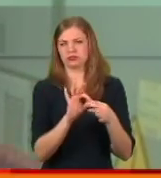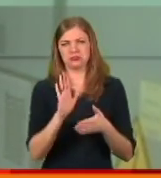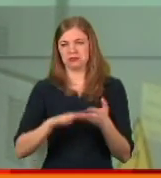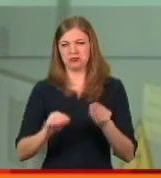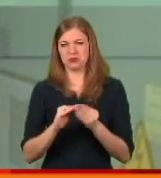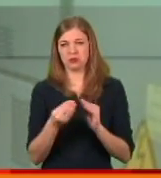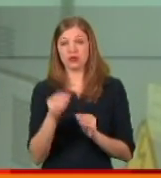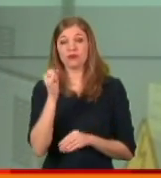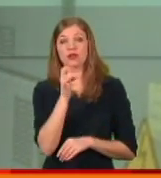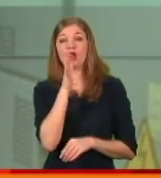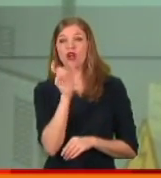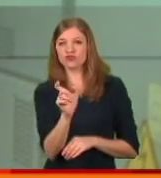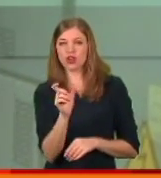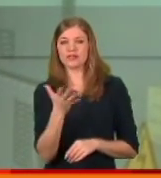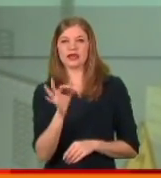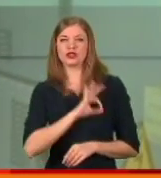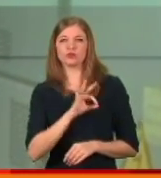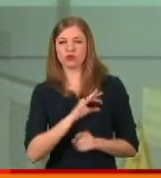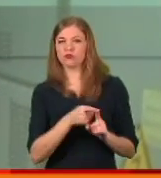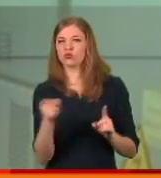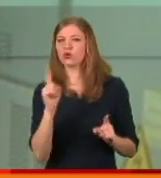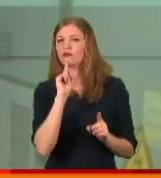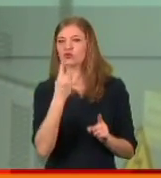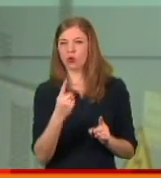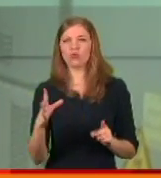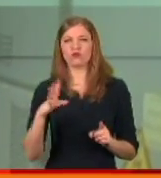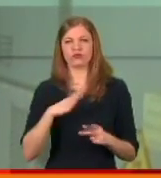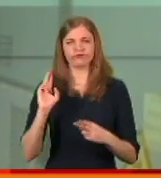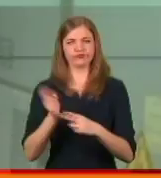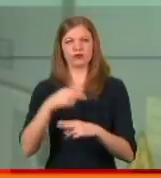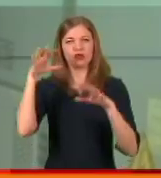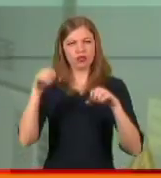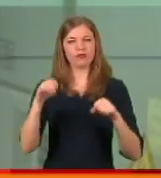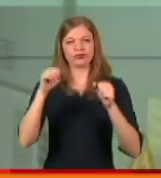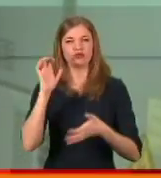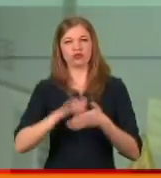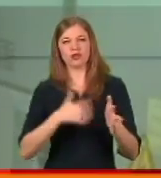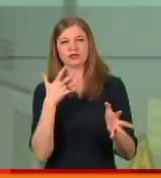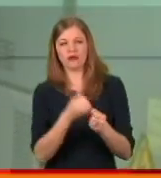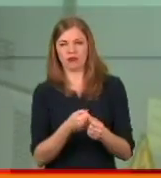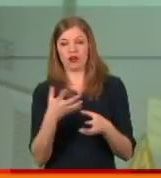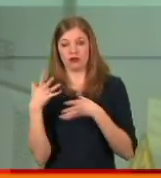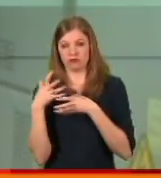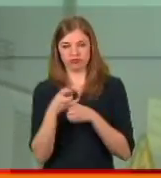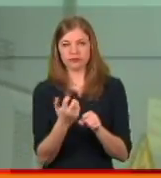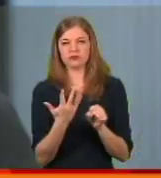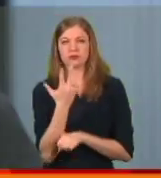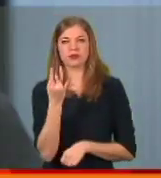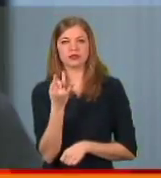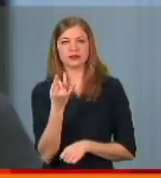без проблем, а час, який споживач впродовж року був позбавлений світла через аварії, скоротився